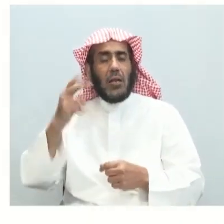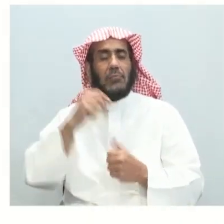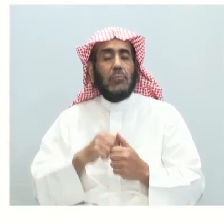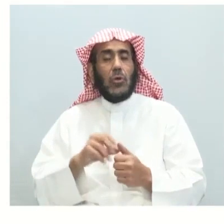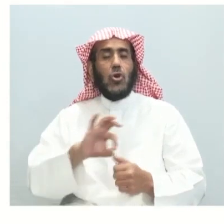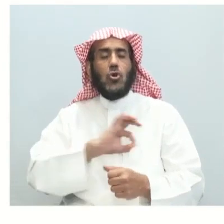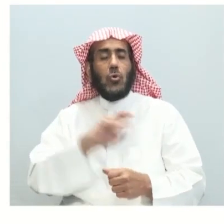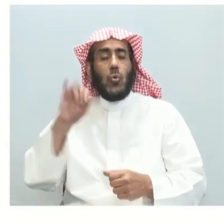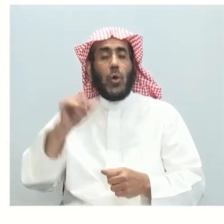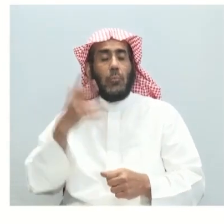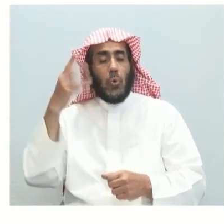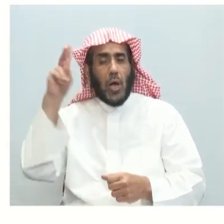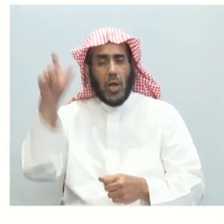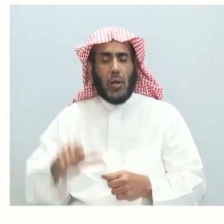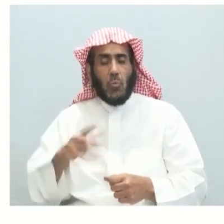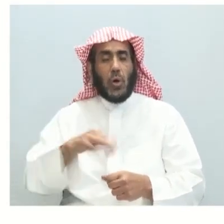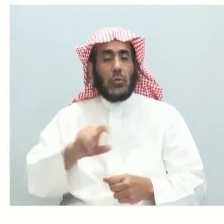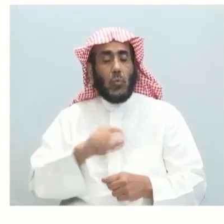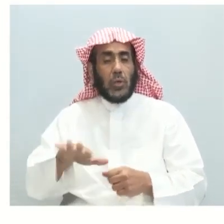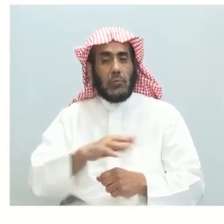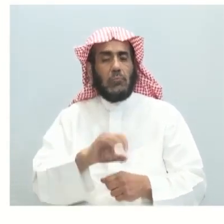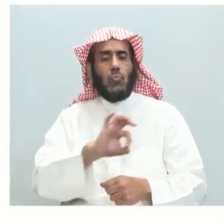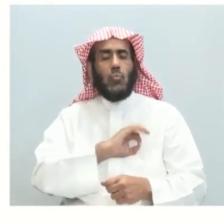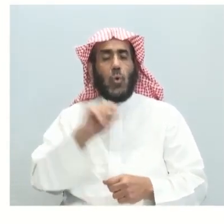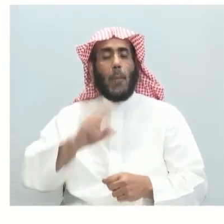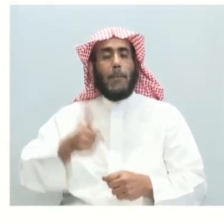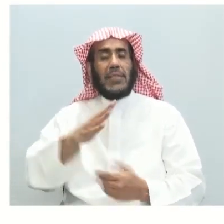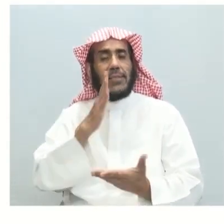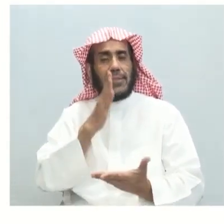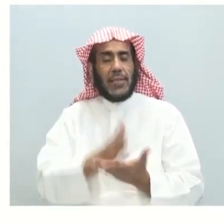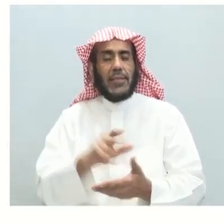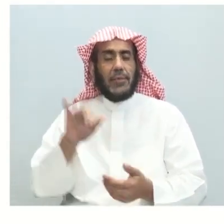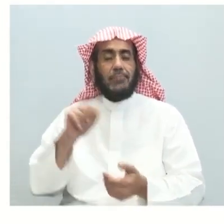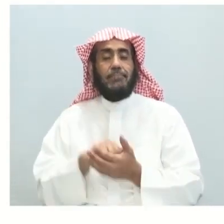يحب المواطن وطنه حبا صادقا